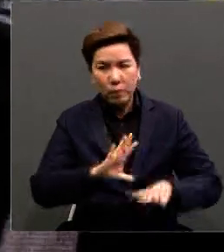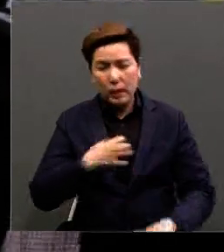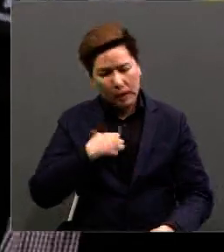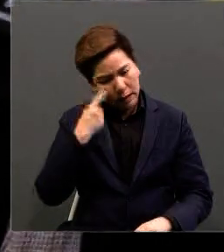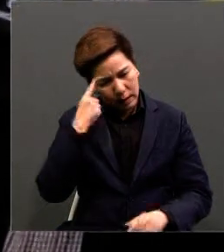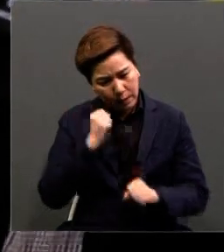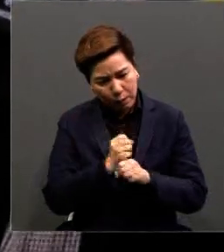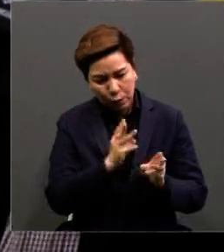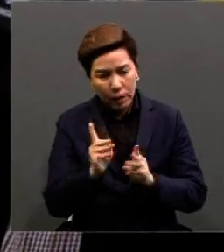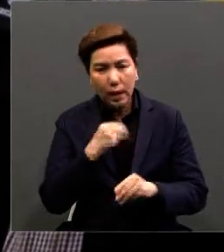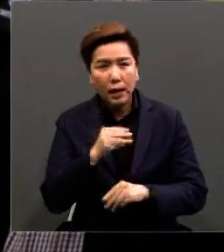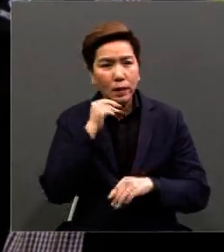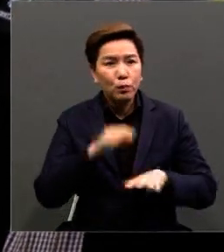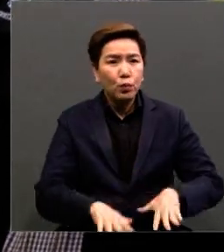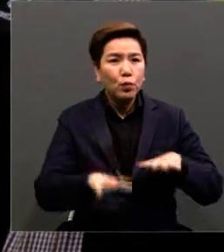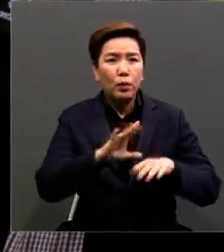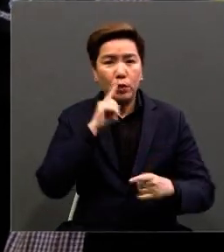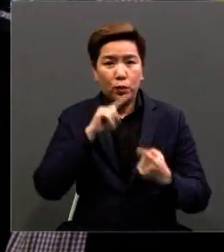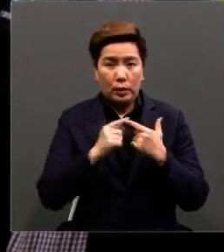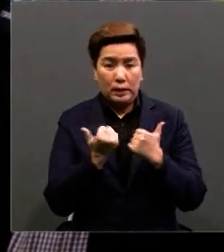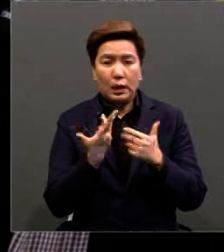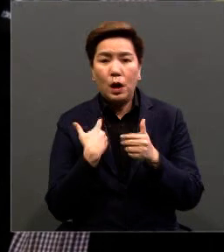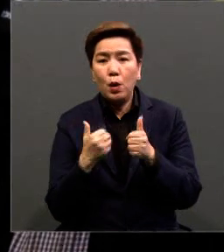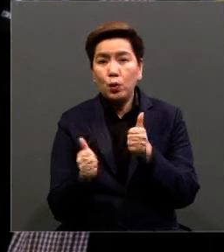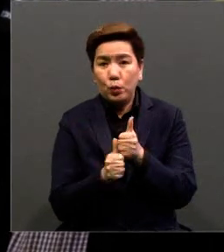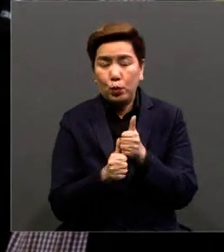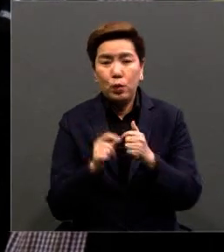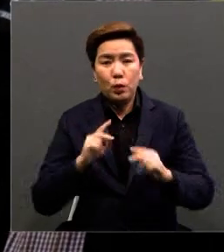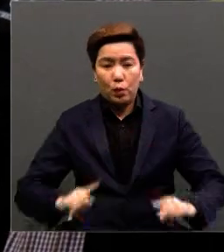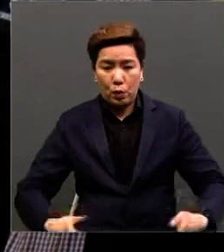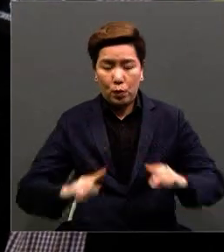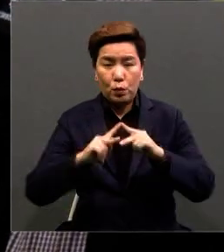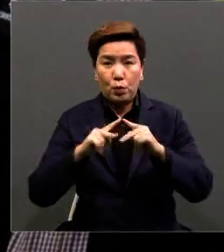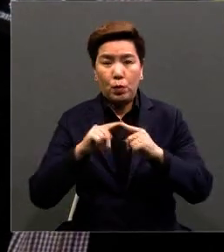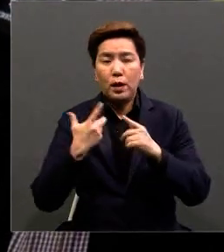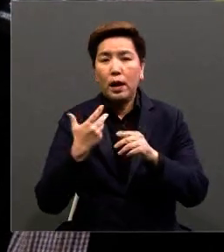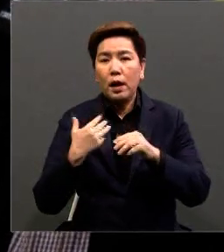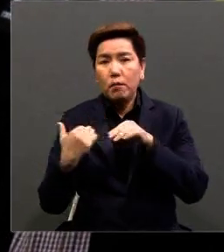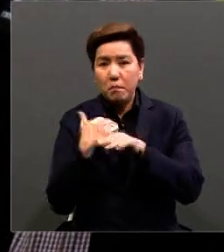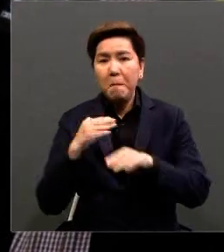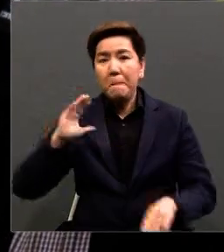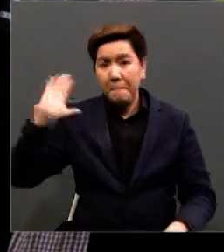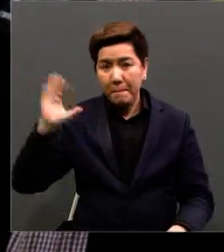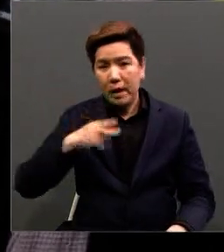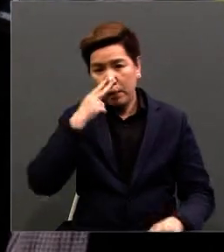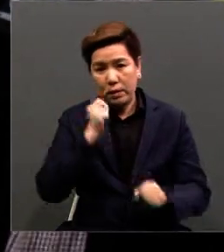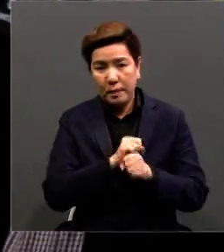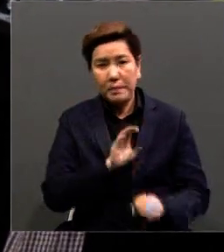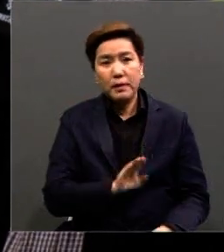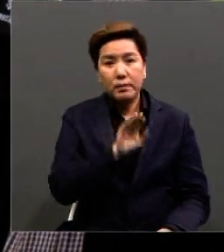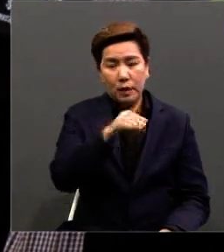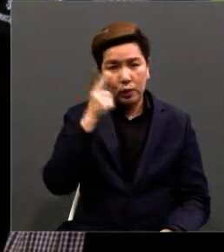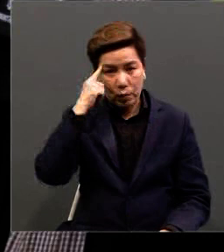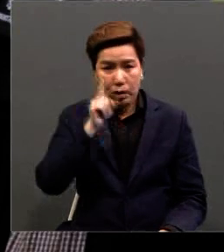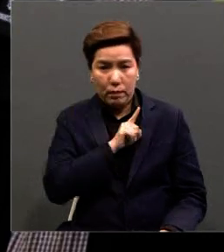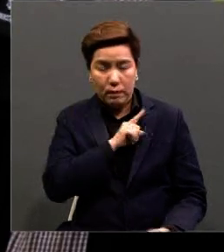นะครับท่านรัฐมนตรีช่วยว่าการกระทรวงคมนาคมดูแลเรื่องการสร้างถนนสะพานก็มาด้วยท่านมณพรอยู่ตรงนี้นะ